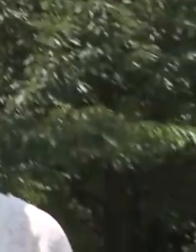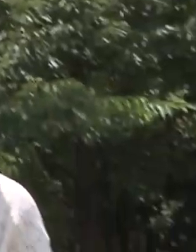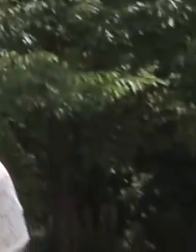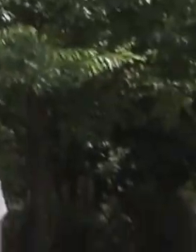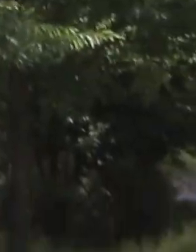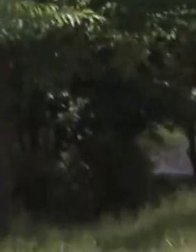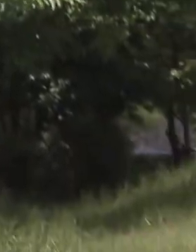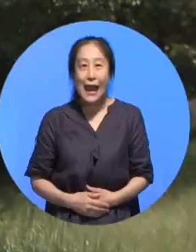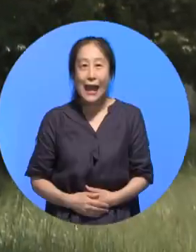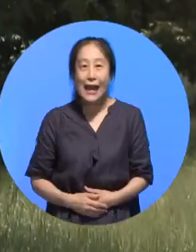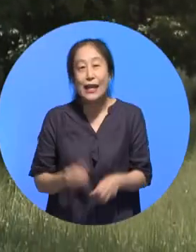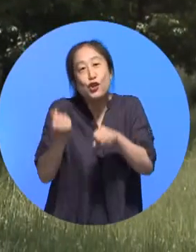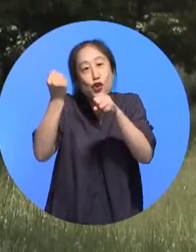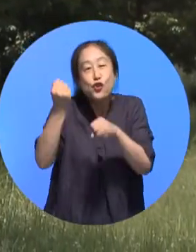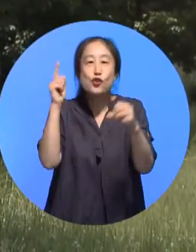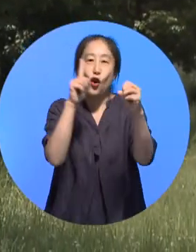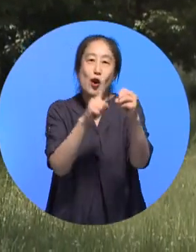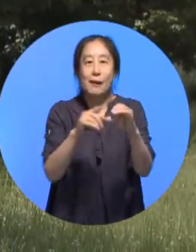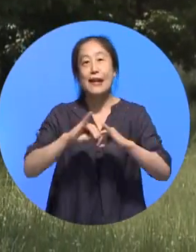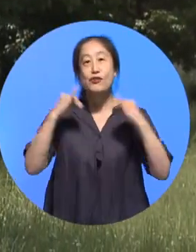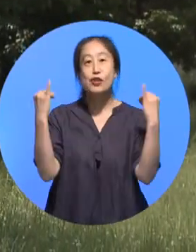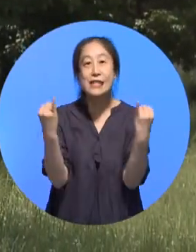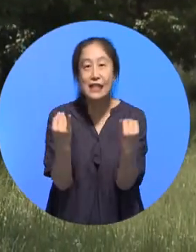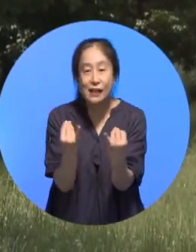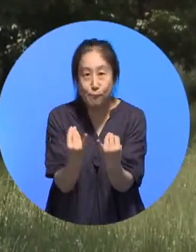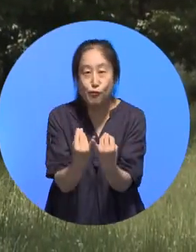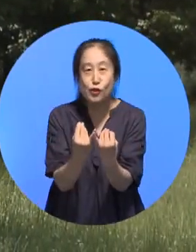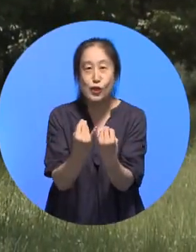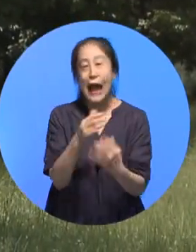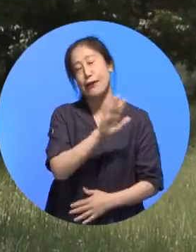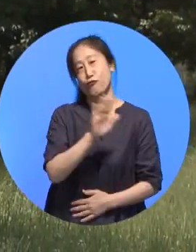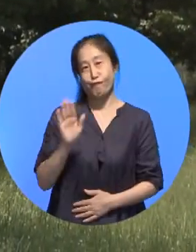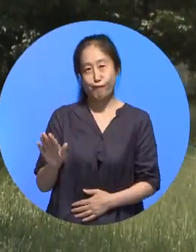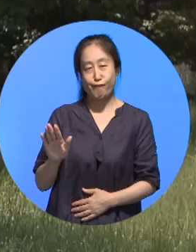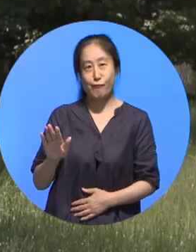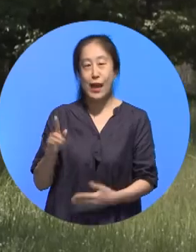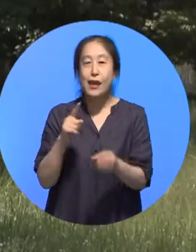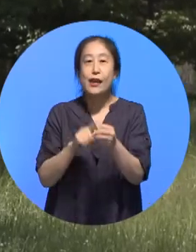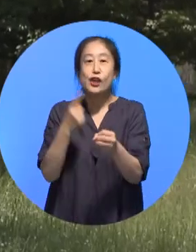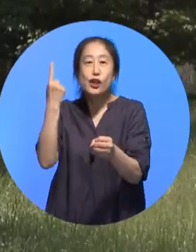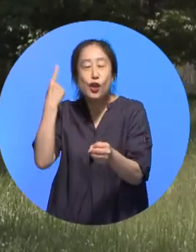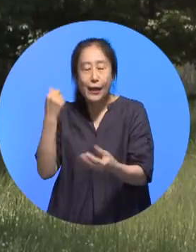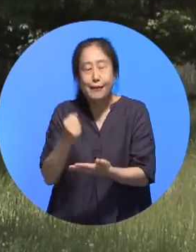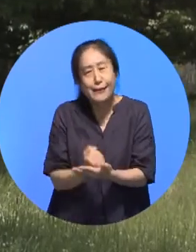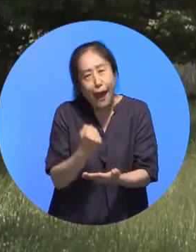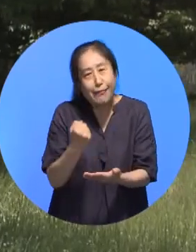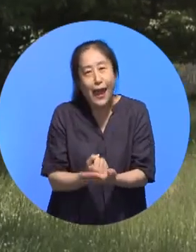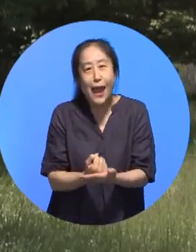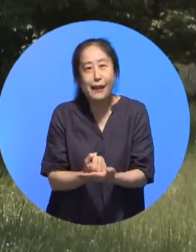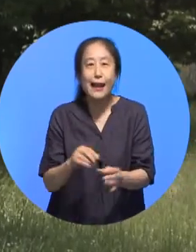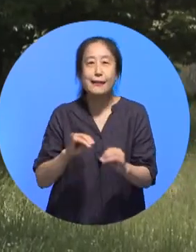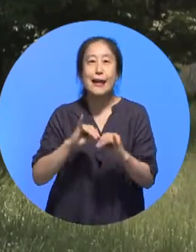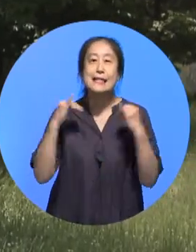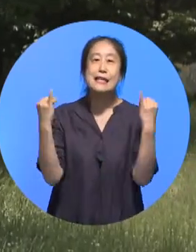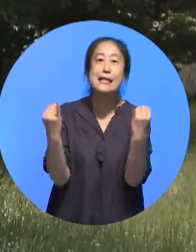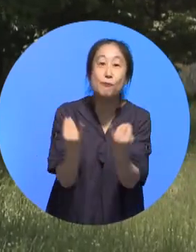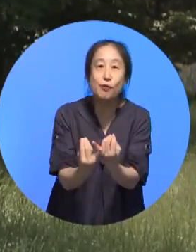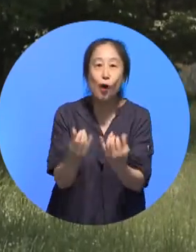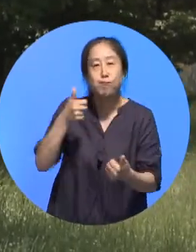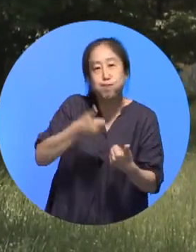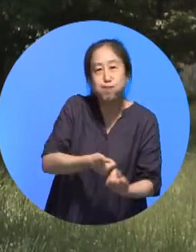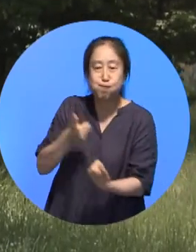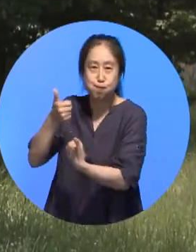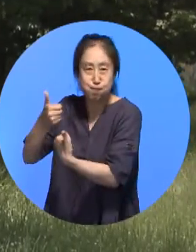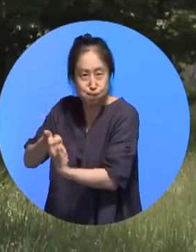ます水田踊り大賞を目指すのはだけではありません昨年度惜しくも受賞を逃したチーム